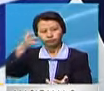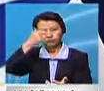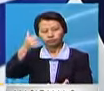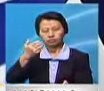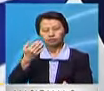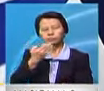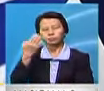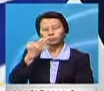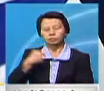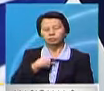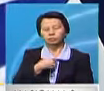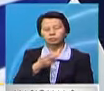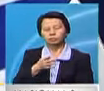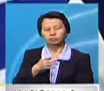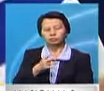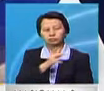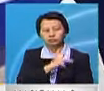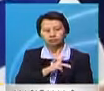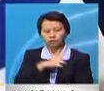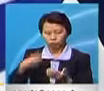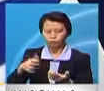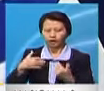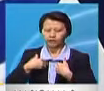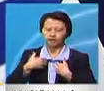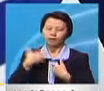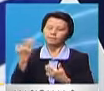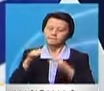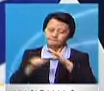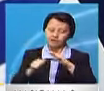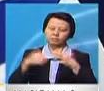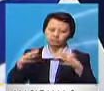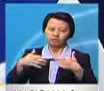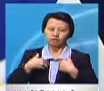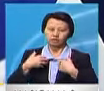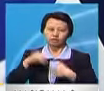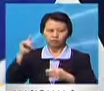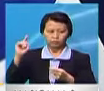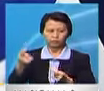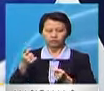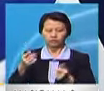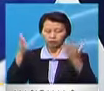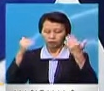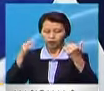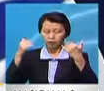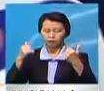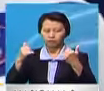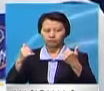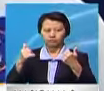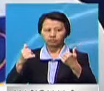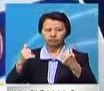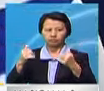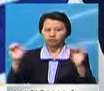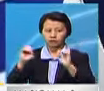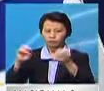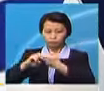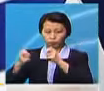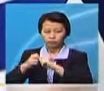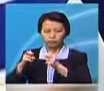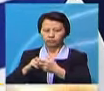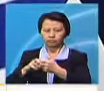basically kita punya first 11 tu sudah ada lah, basically sudah ada lah. So only thing harap tak ada problem, tak ada